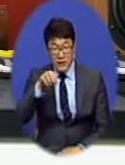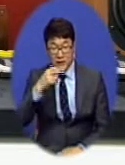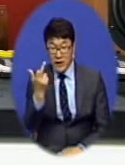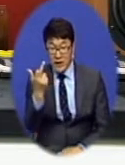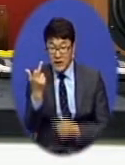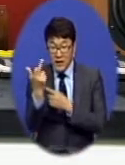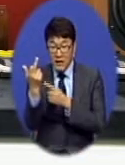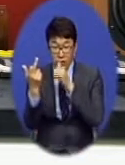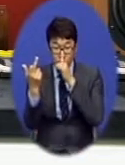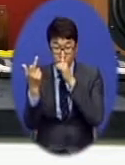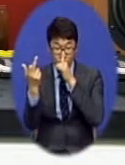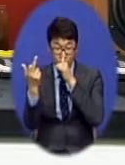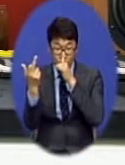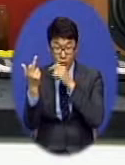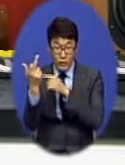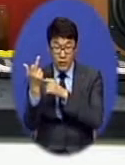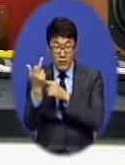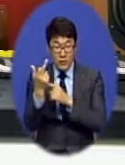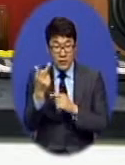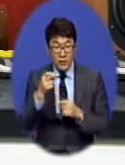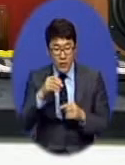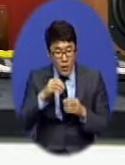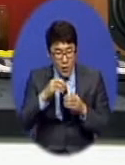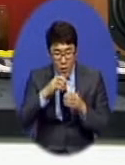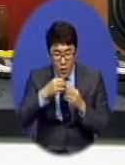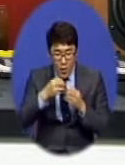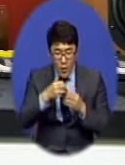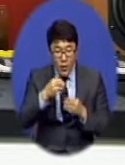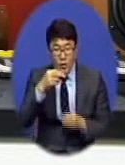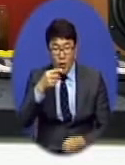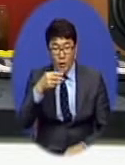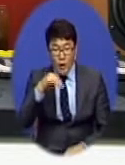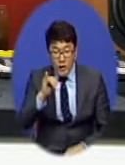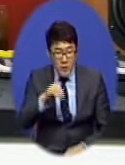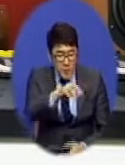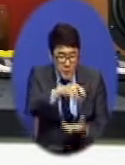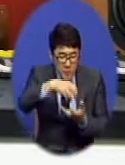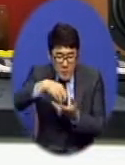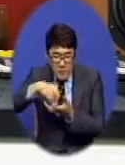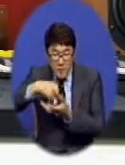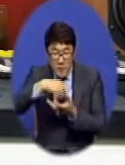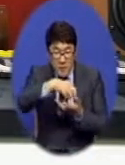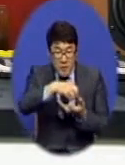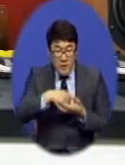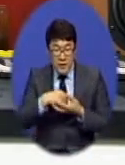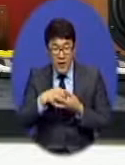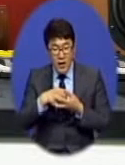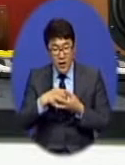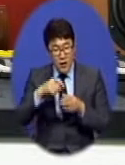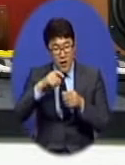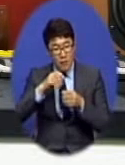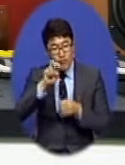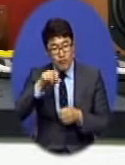장산 있거든요. 장산. 그래가 예, 도토리 예. 많이 들어왔고 꿀도 먹도 해먹으랍니다. 예, 뒤에 산이 좋아요. 그래요? 산에 있는 도토리 떨어지면 주워와도